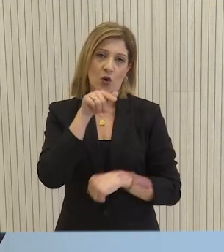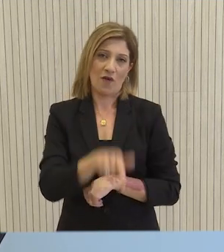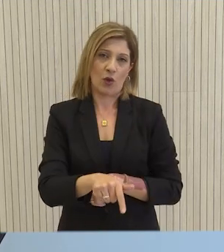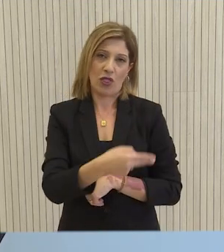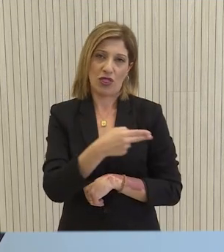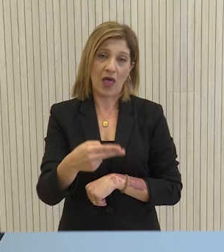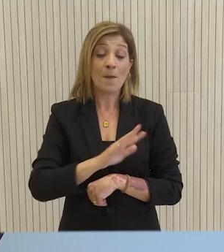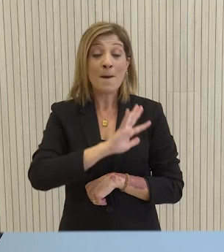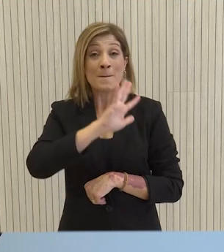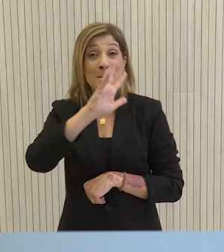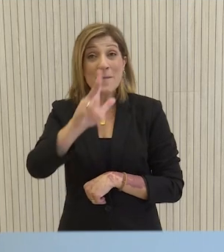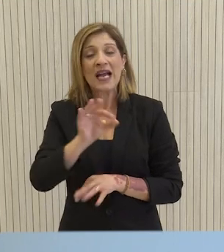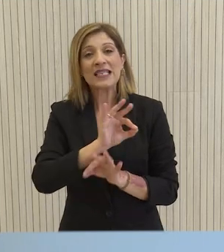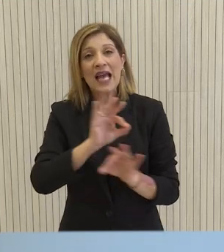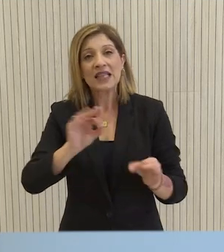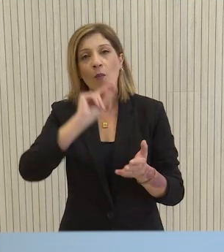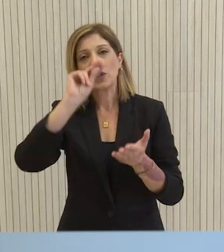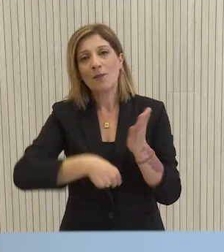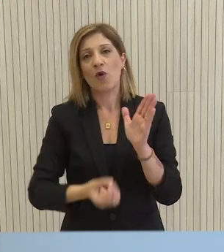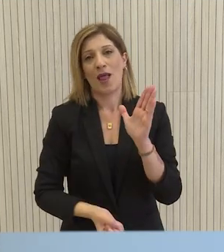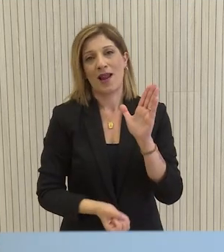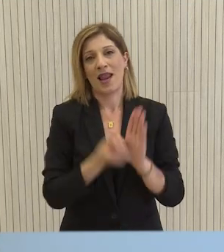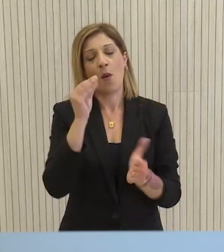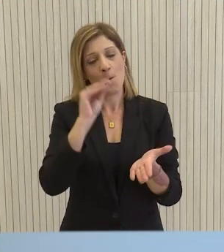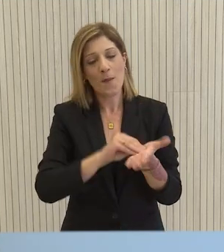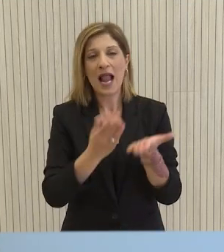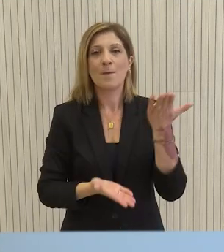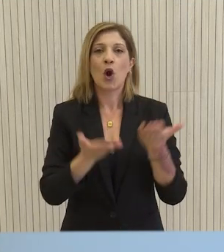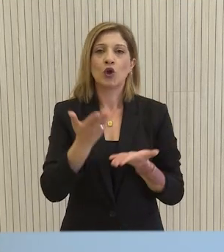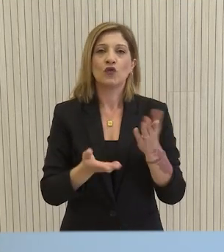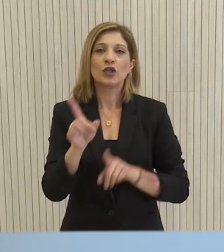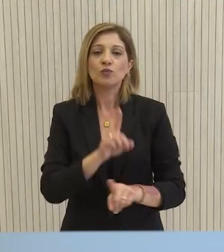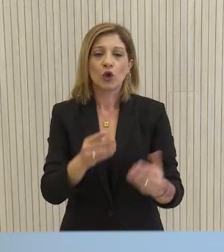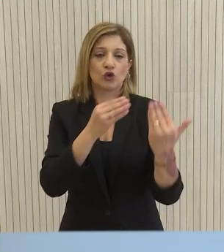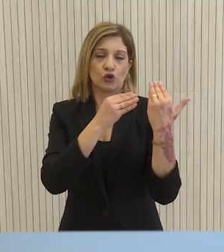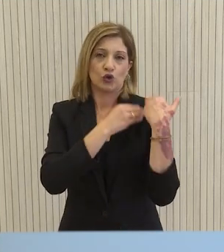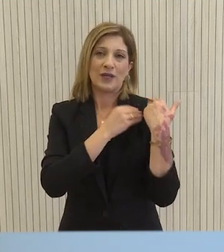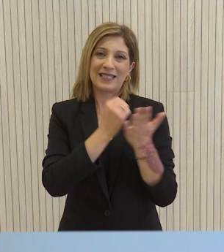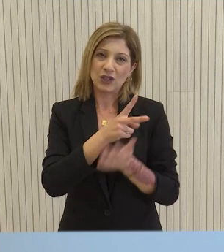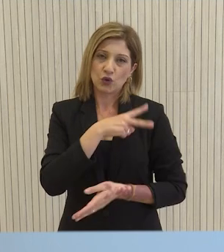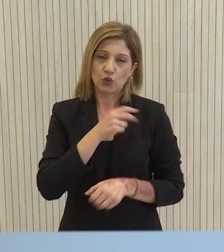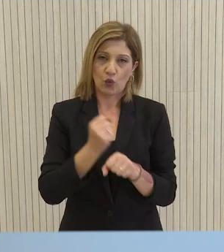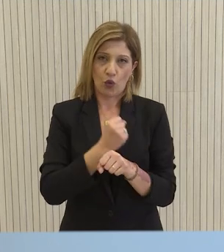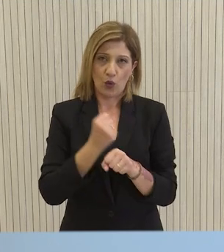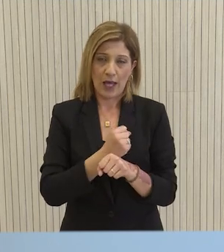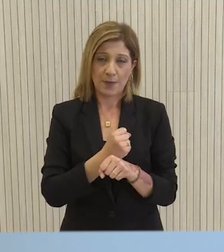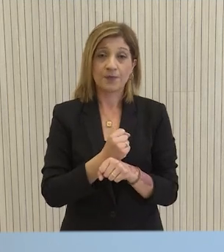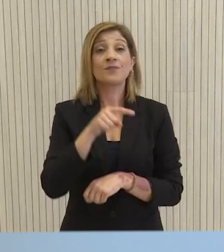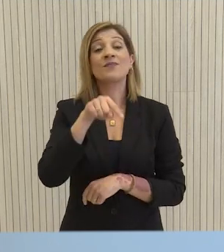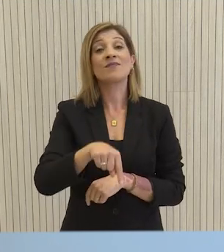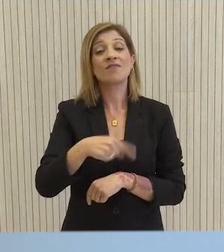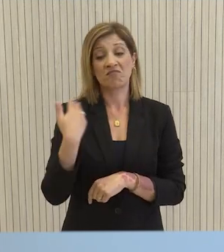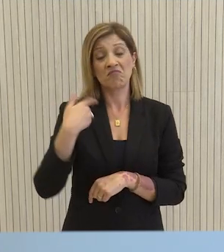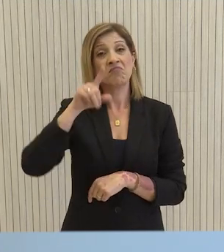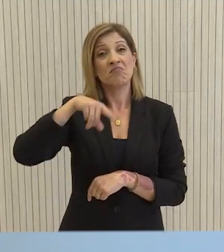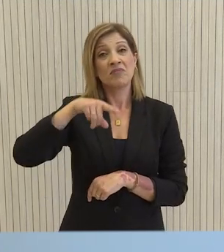στάδιο μέχρι να ετοιμαστούν νέα συμβόλαια και προκειωθούν προσφορές με ορθούς όρους προδιαγραφές και διαδικασίες. Εδώ και